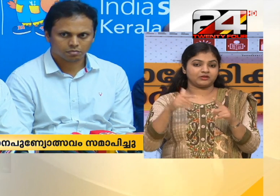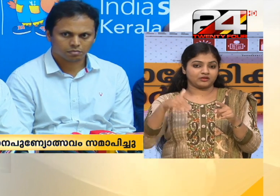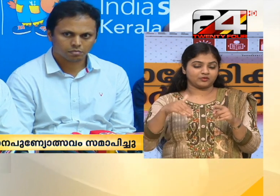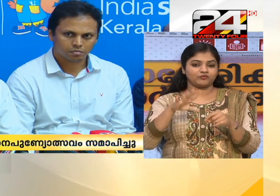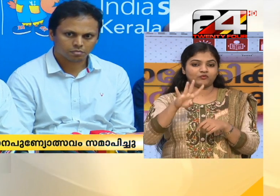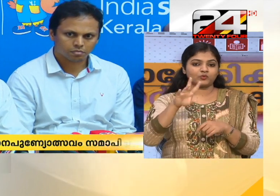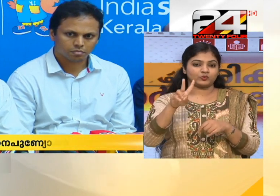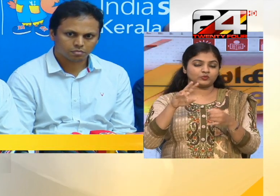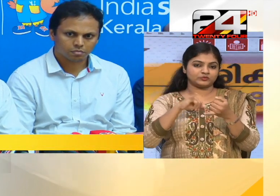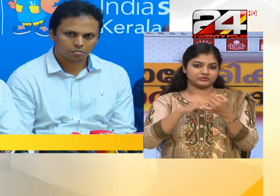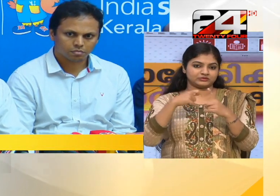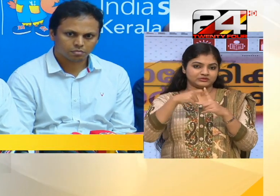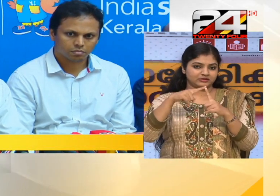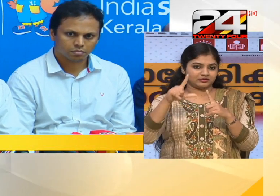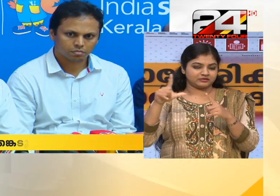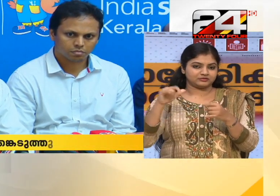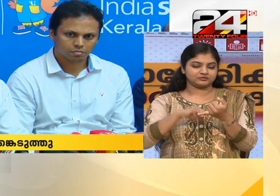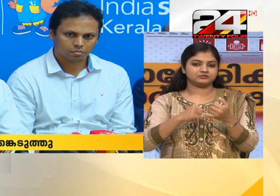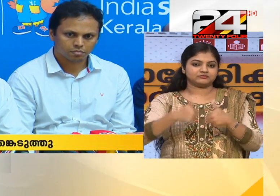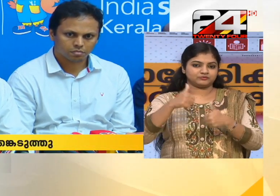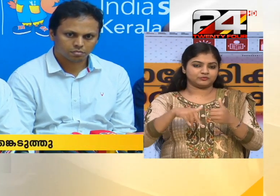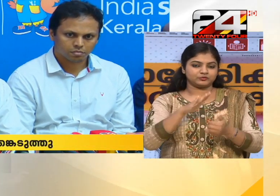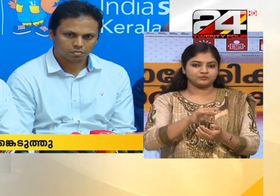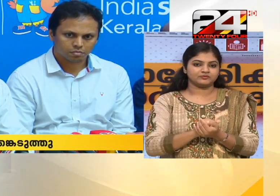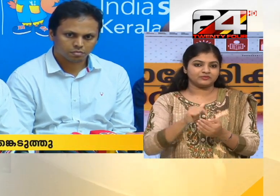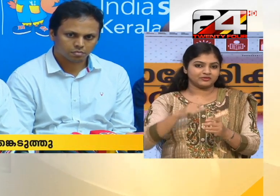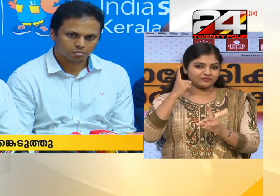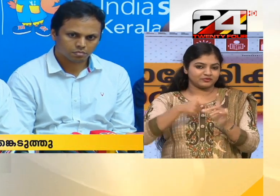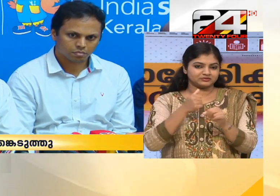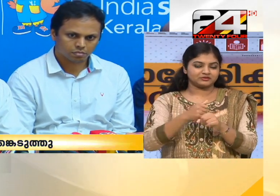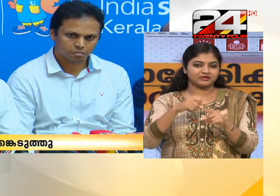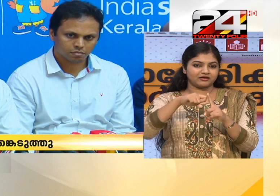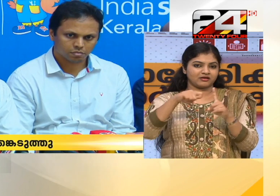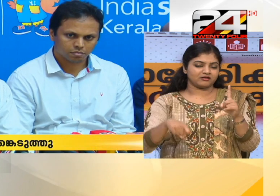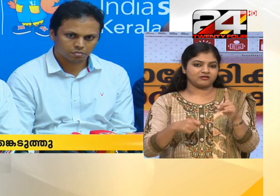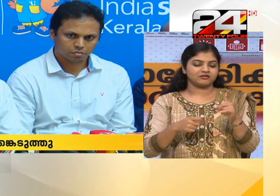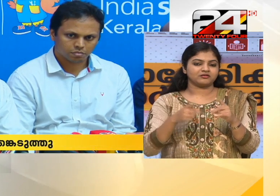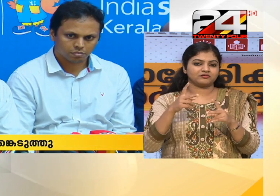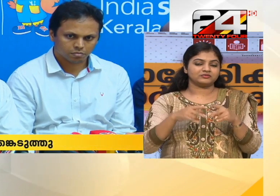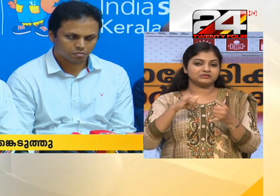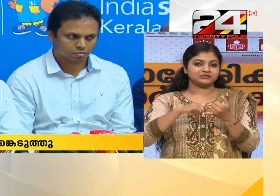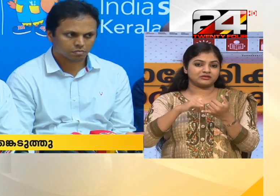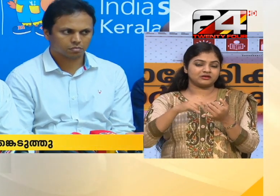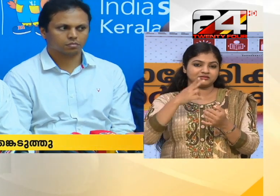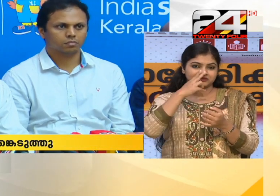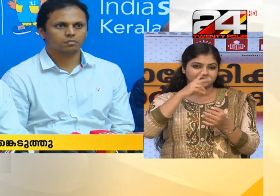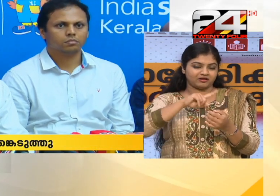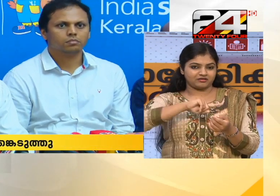മത്സരങ്ങൾ സംഘടിപ്പിച്ചിട്ടുള്ളത്. അതുകൊണ്ട് ഈ പ്രാവശ്യം കൂടുതൽ കേരളത്തിന് തന്നെ വേൾഡ് സ്കിൽ ഷാങ്കായ് 2021 നടക്കുന്ന